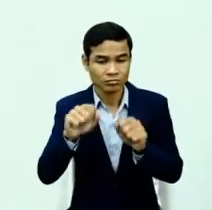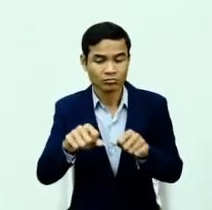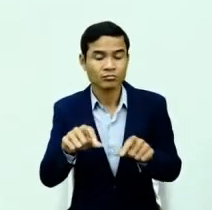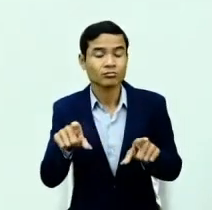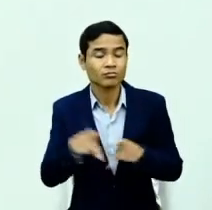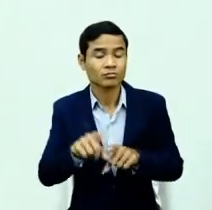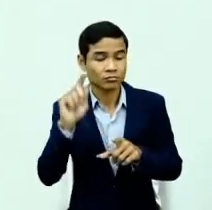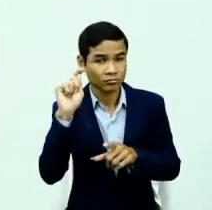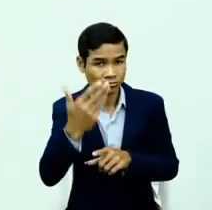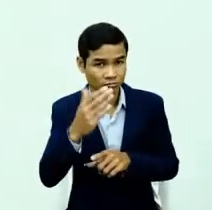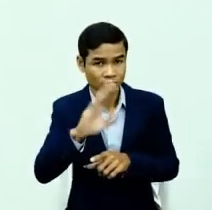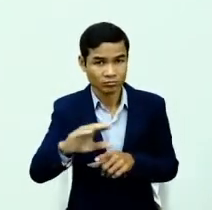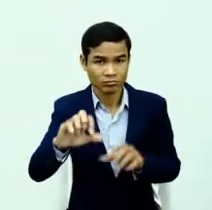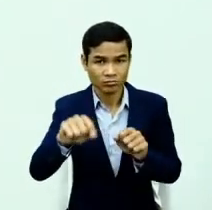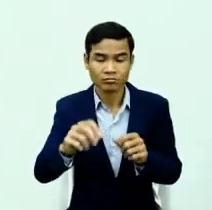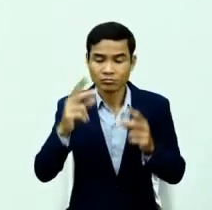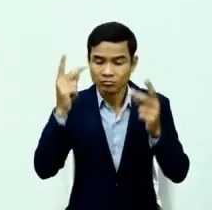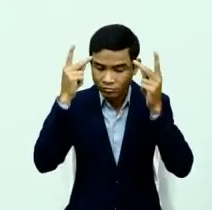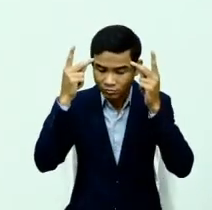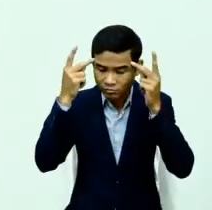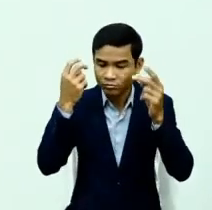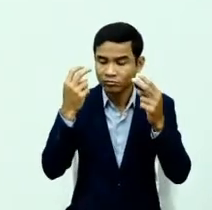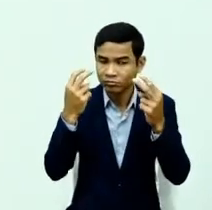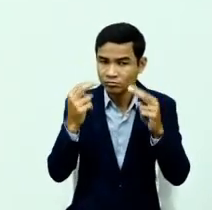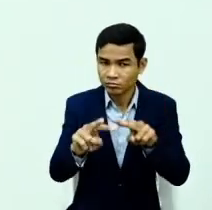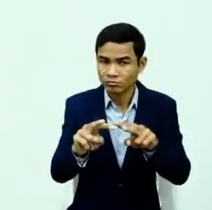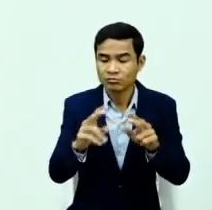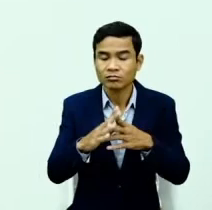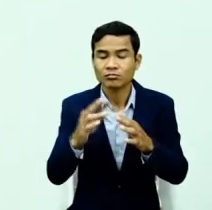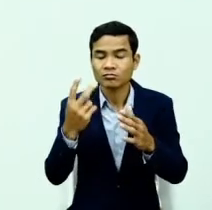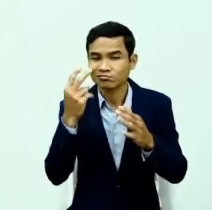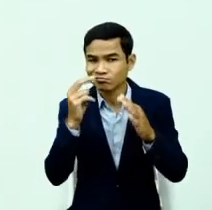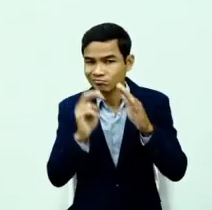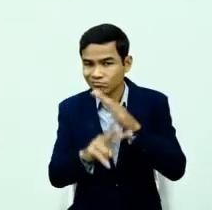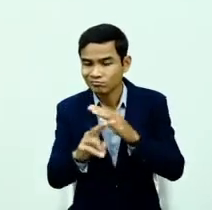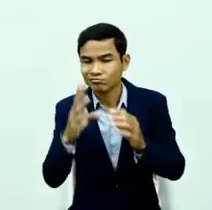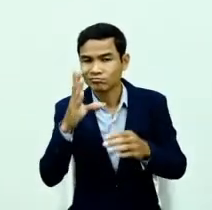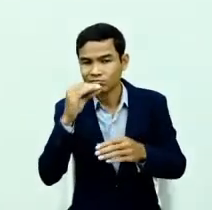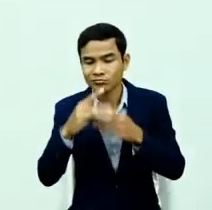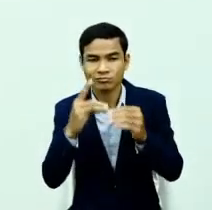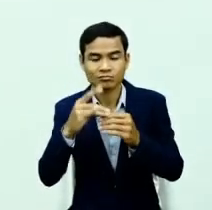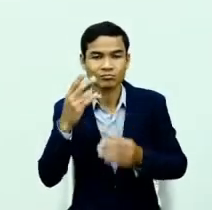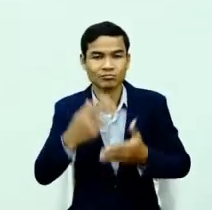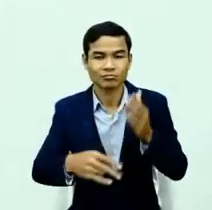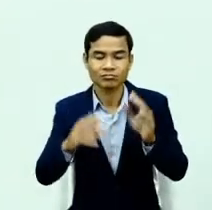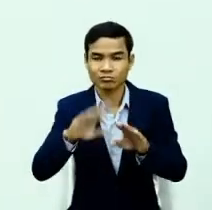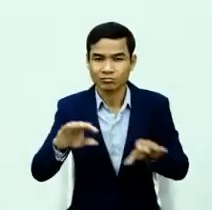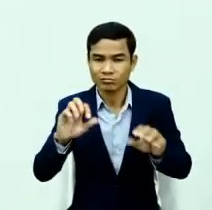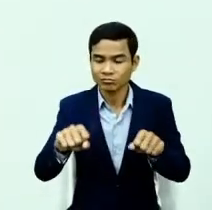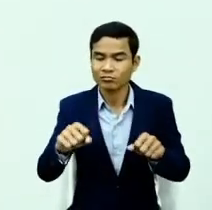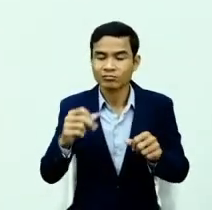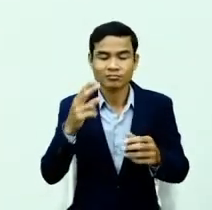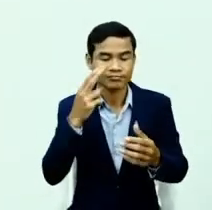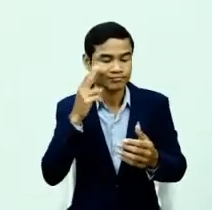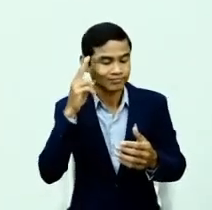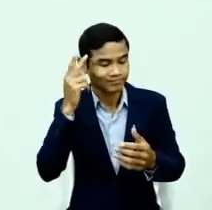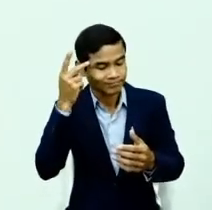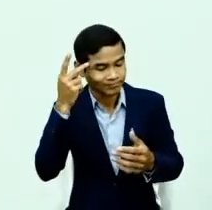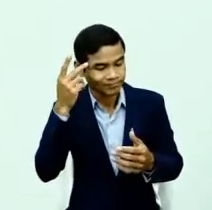rụp hiệp ní con tình ọc này xả lộ bóng tự tiên mớ thá đừng như vậy em bìa vầy đá con chả nè cứ tục biệt ở con tốt tiên tình ọc này